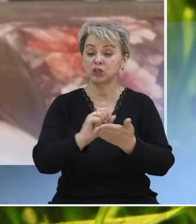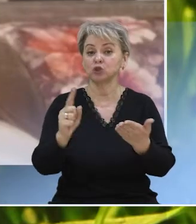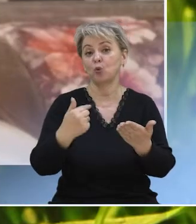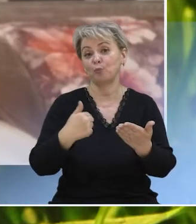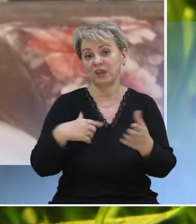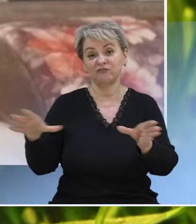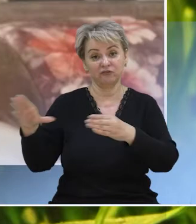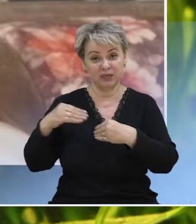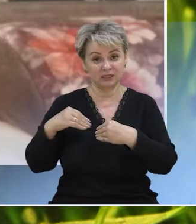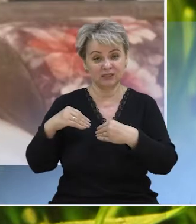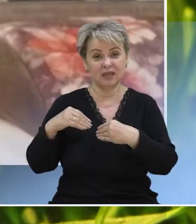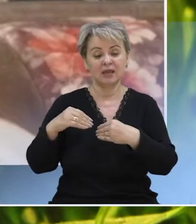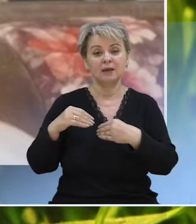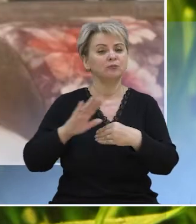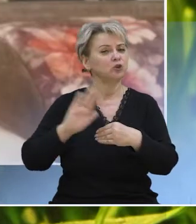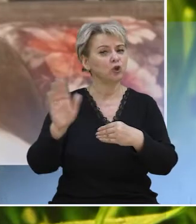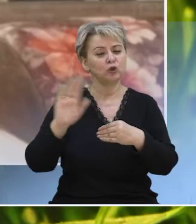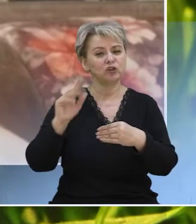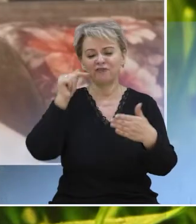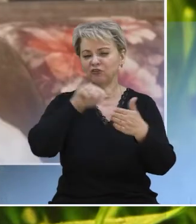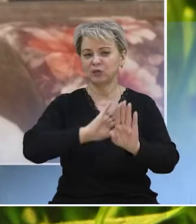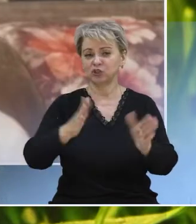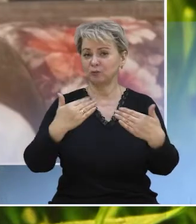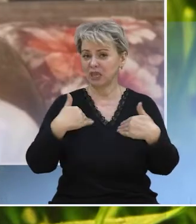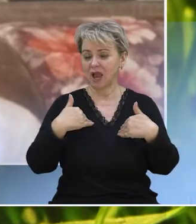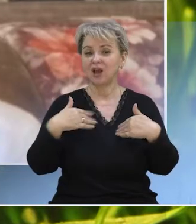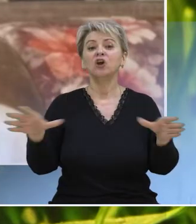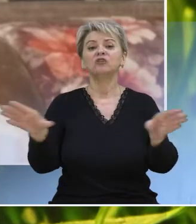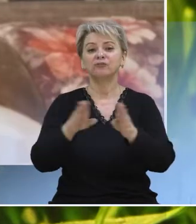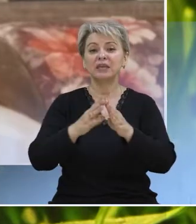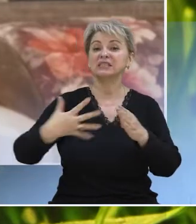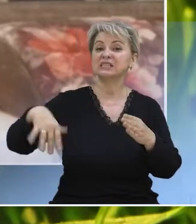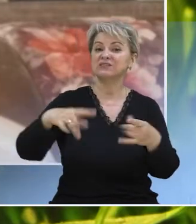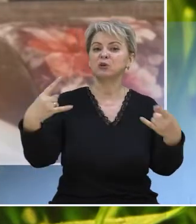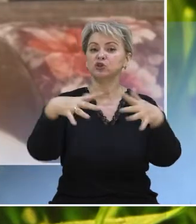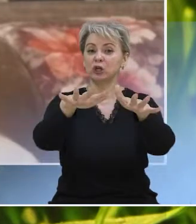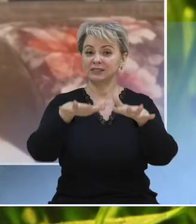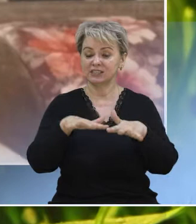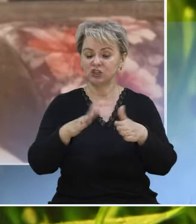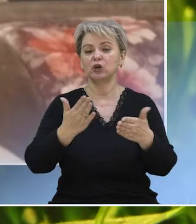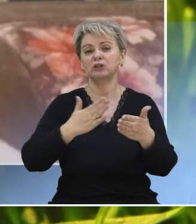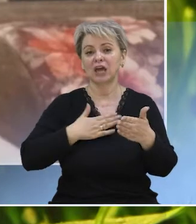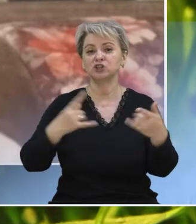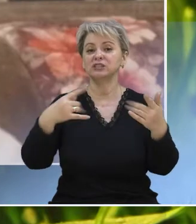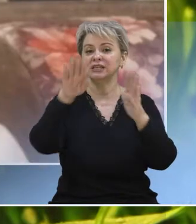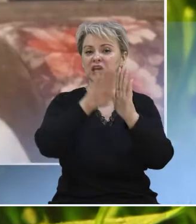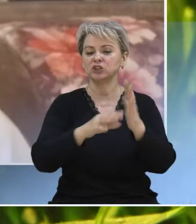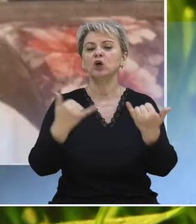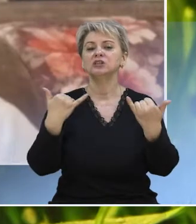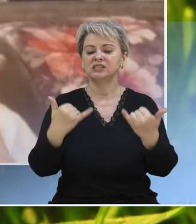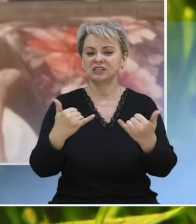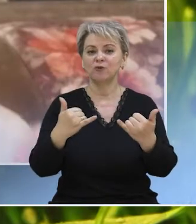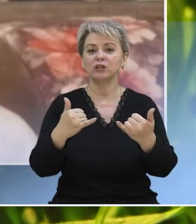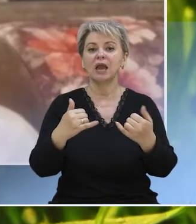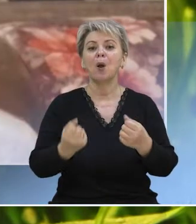какое-нибудь упражнение, чтобы мы с Геннадием не вмешивайте меня и сюда. Вместе со всеми телезрителями нашего